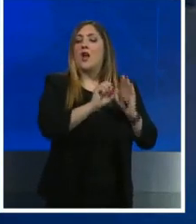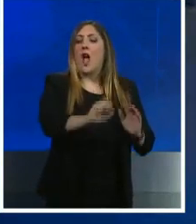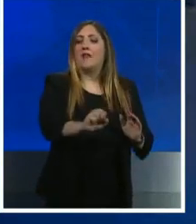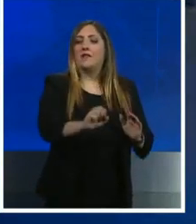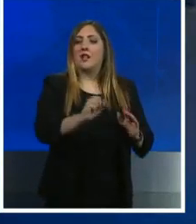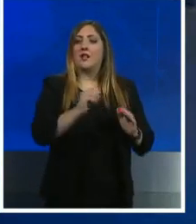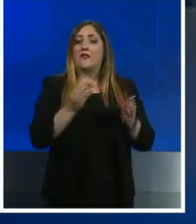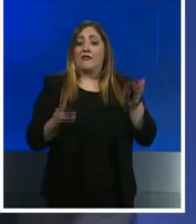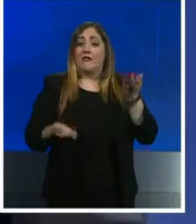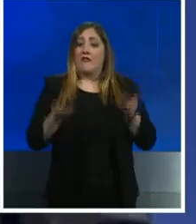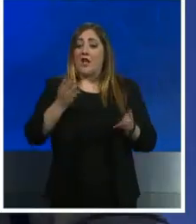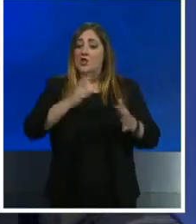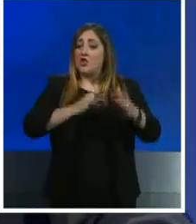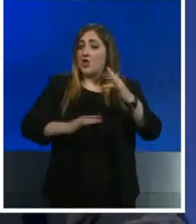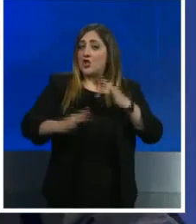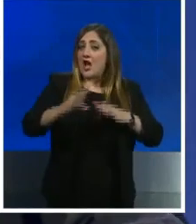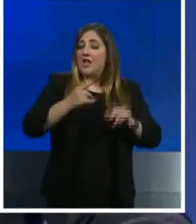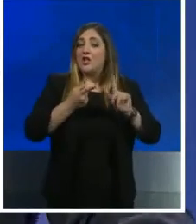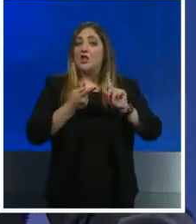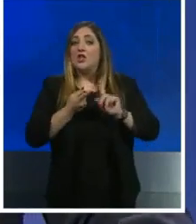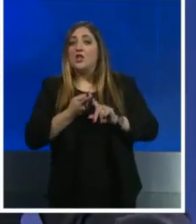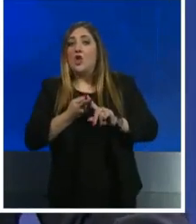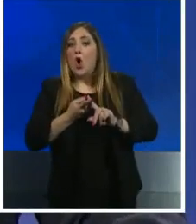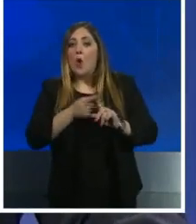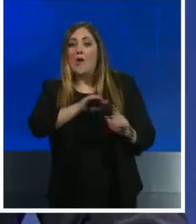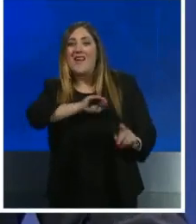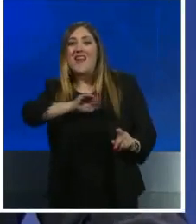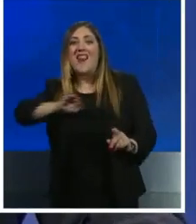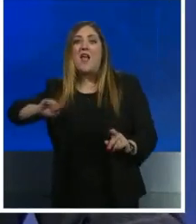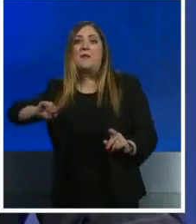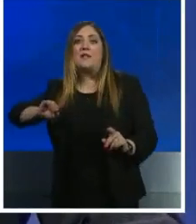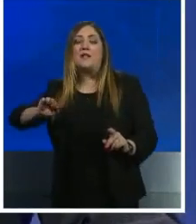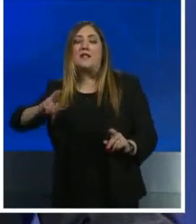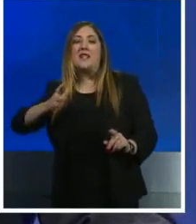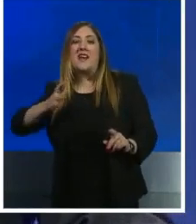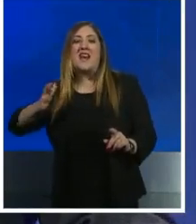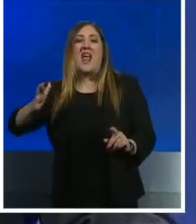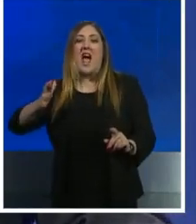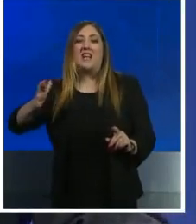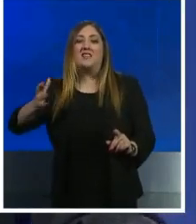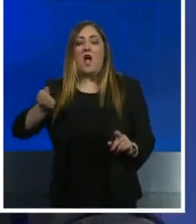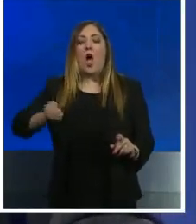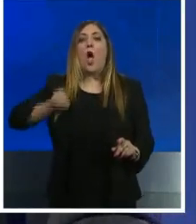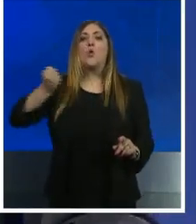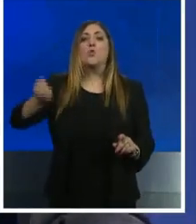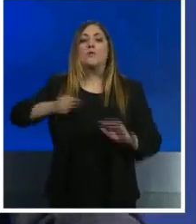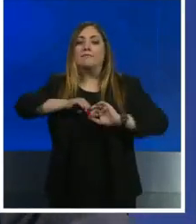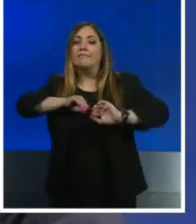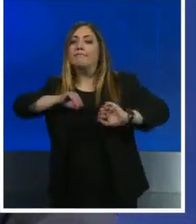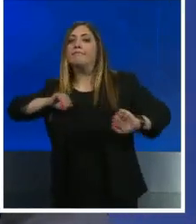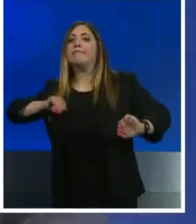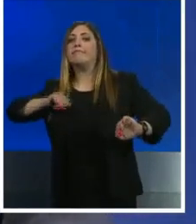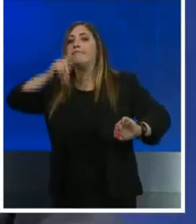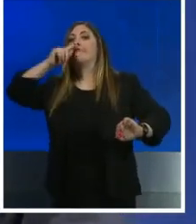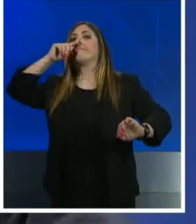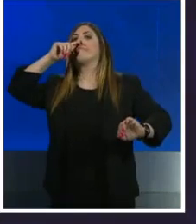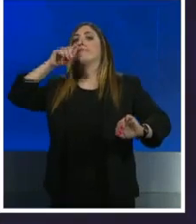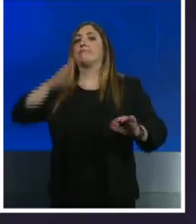soċjali? Jew għandu jkun partit tal-lemin estrem b'retorika li tifret f'livelli differenti tas-soċjetà?